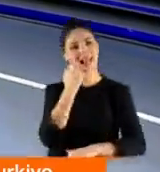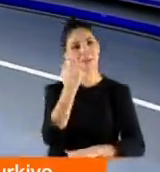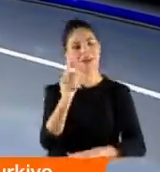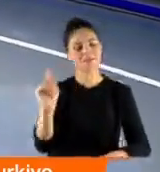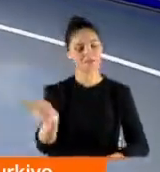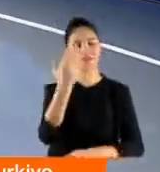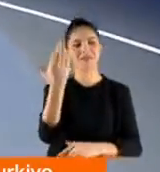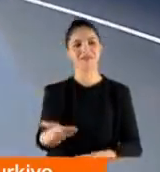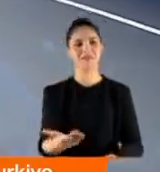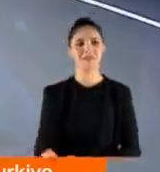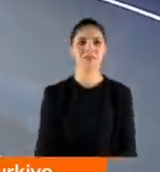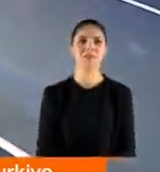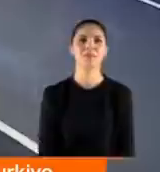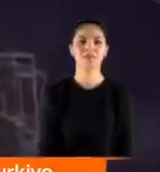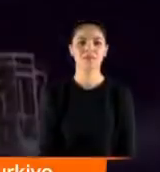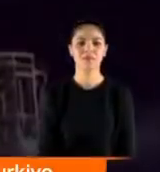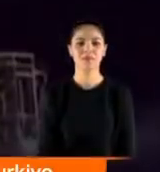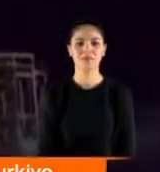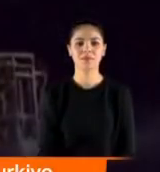ilk.